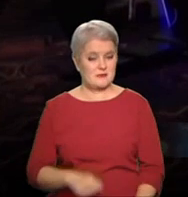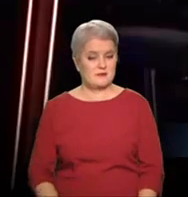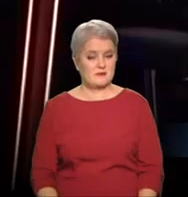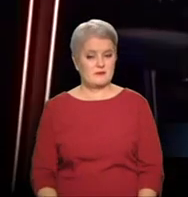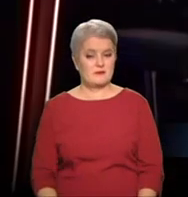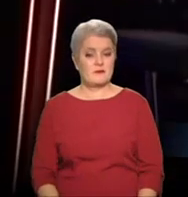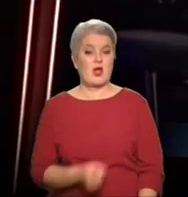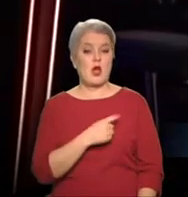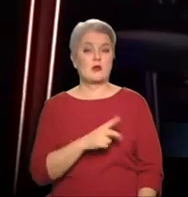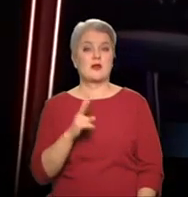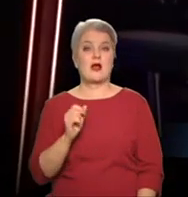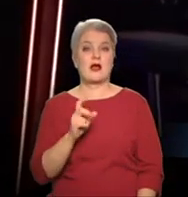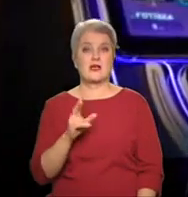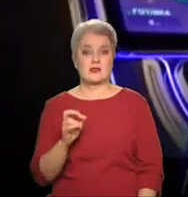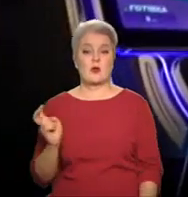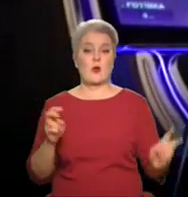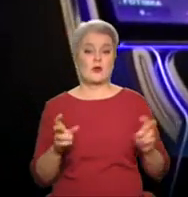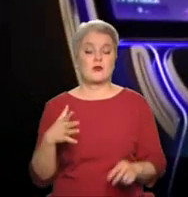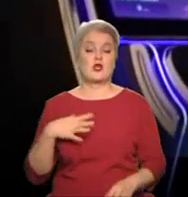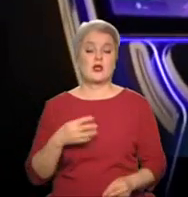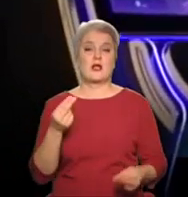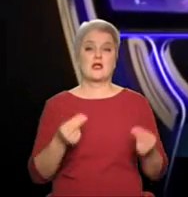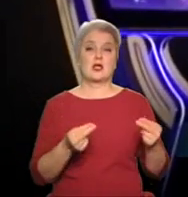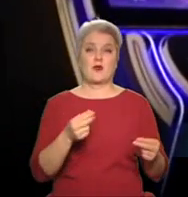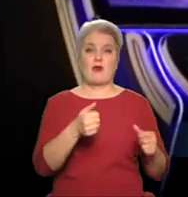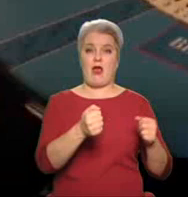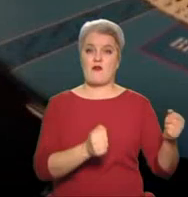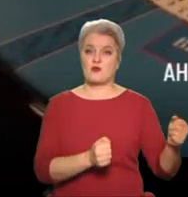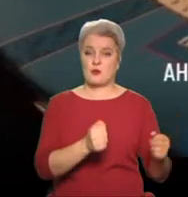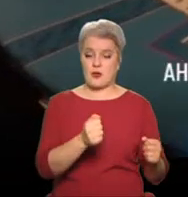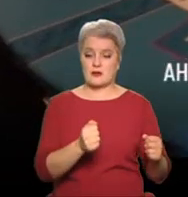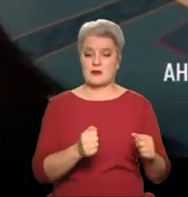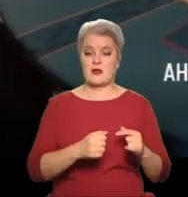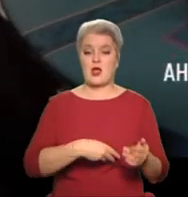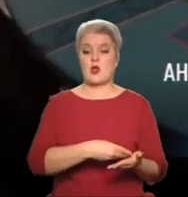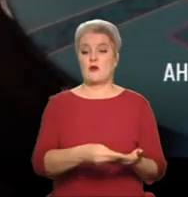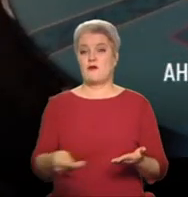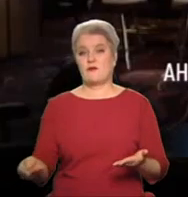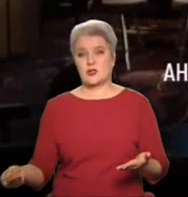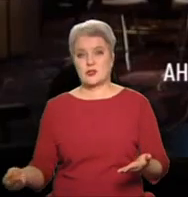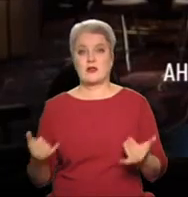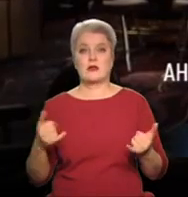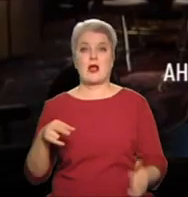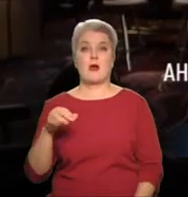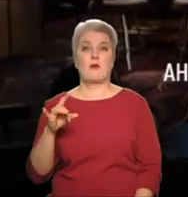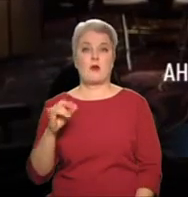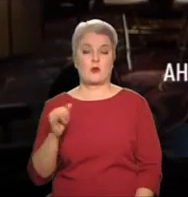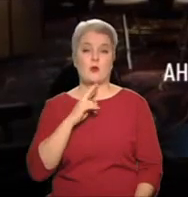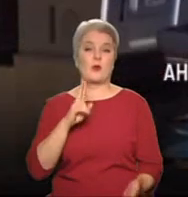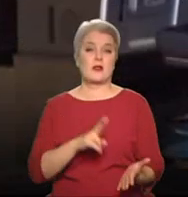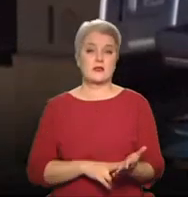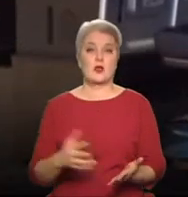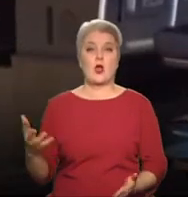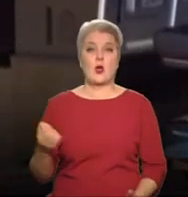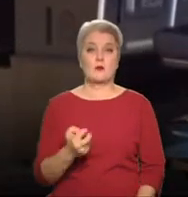У деському казино на клієнтів чекають ігрові автомати у двох залах, за стіною на столах розкладені фішки, карти для покеру. Ліцензію отримали 3 тижні